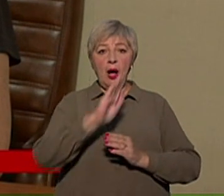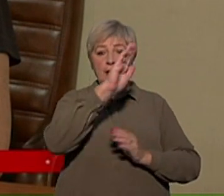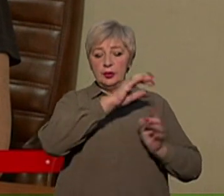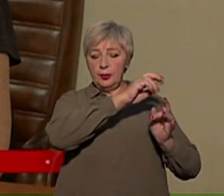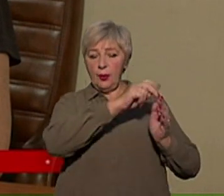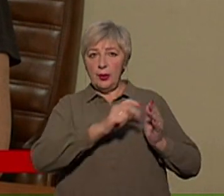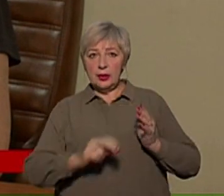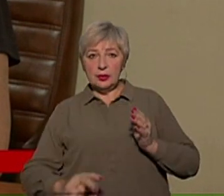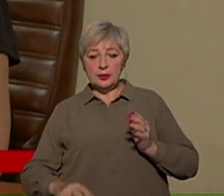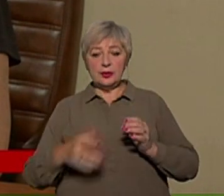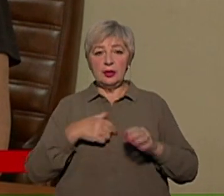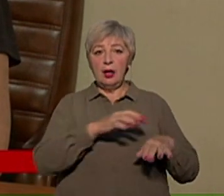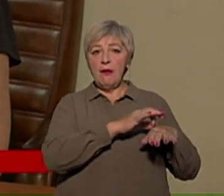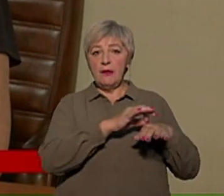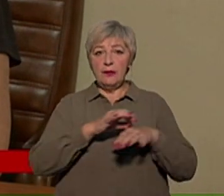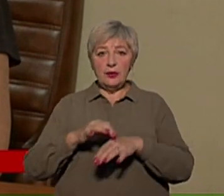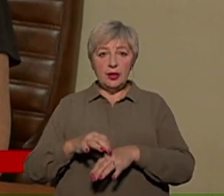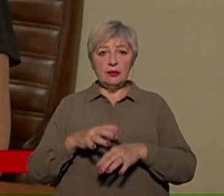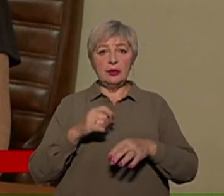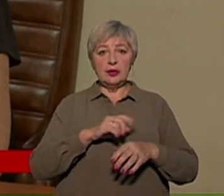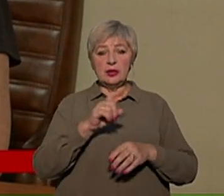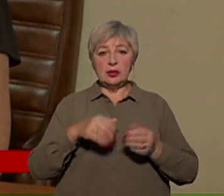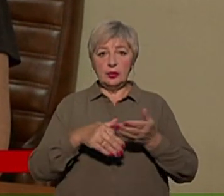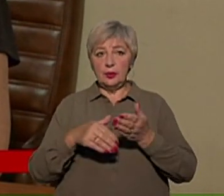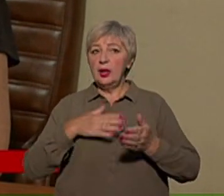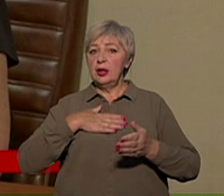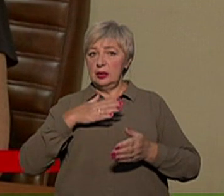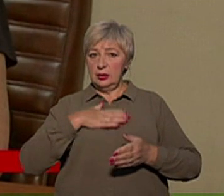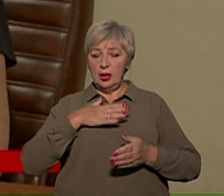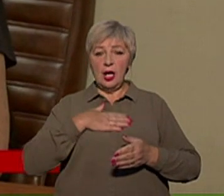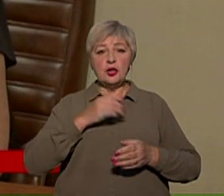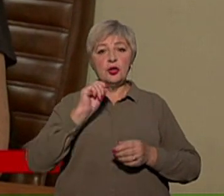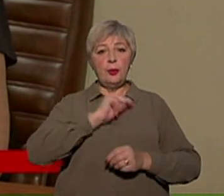поверху ми громадянина вивели за допомогою, наші працівники за допомогою засобів захисту.